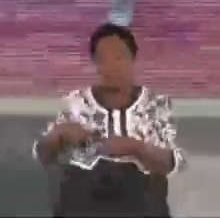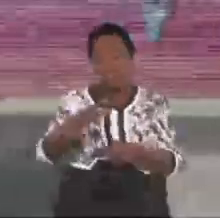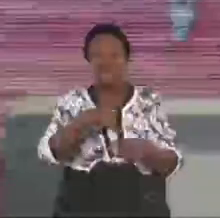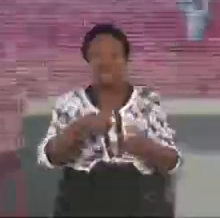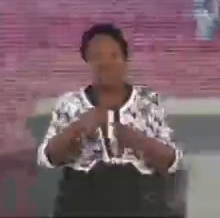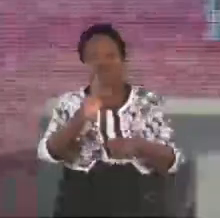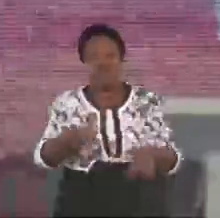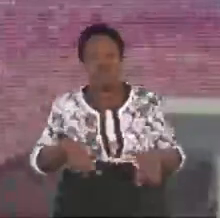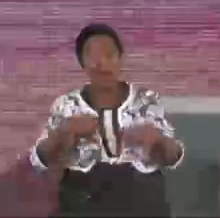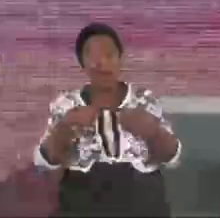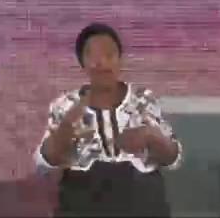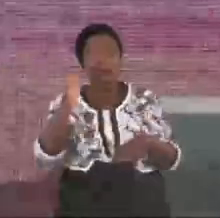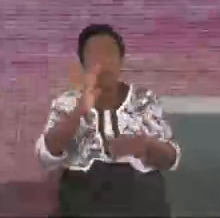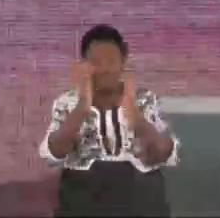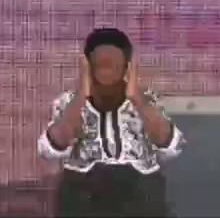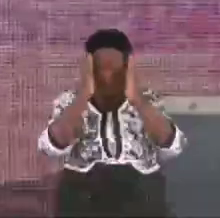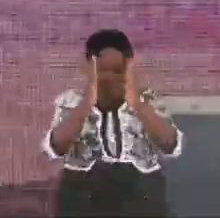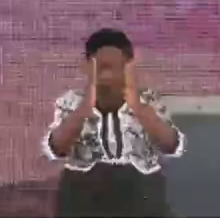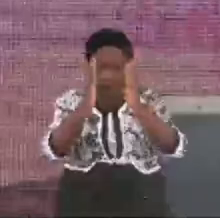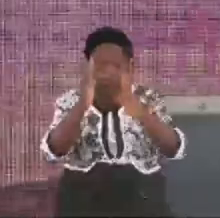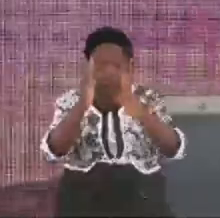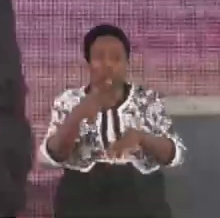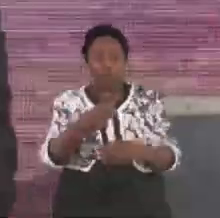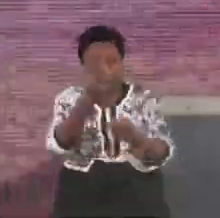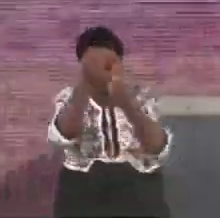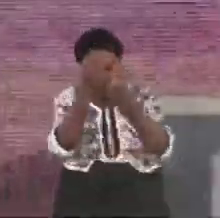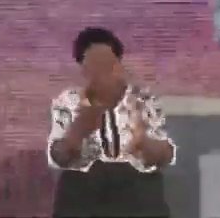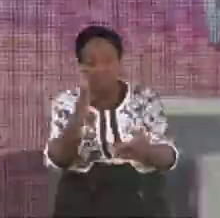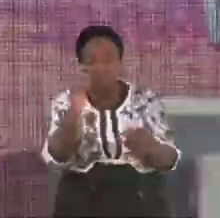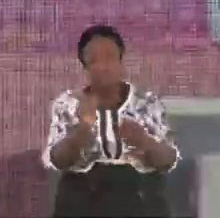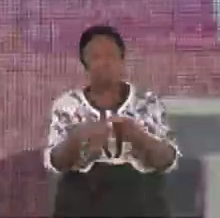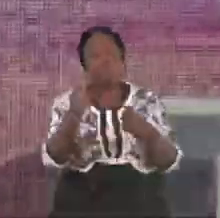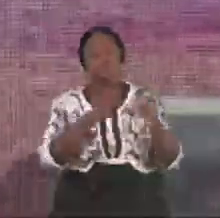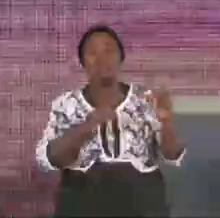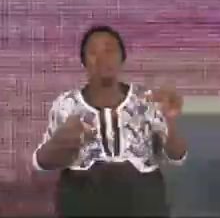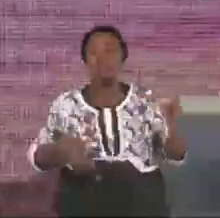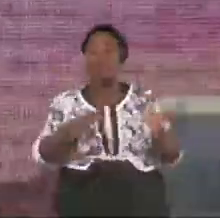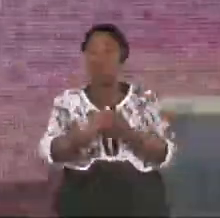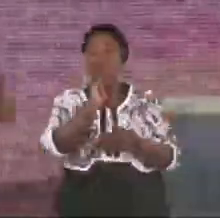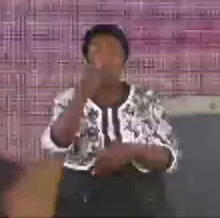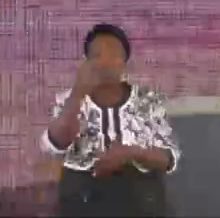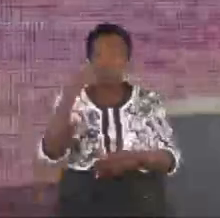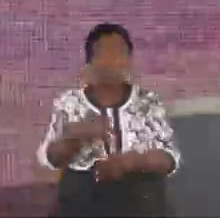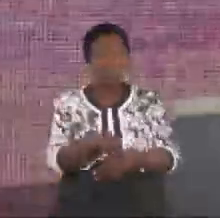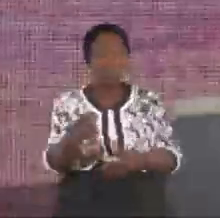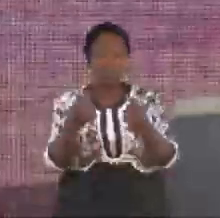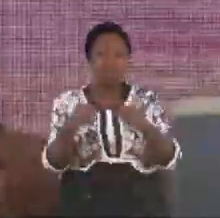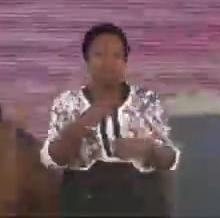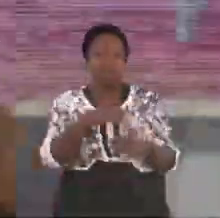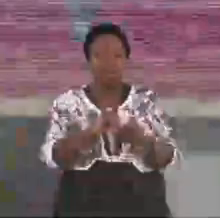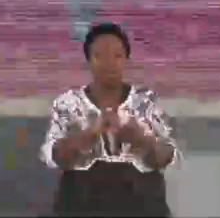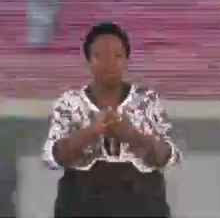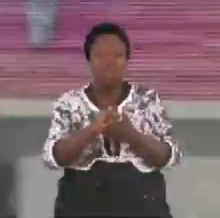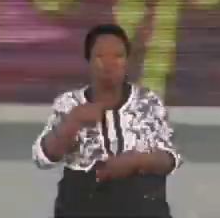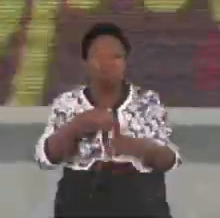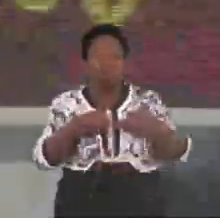pensée et ta vie doit être concentrée sur l'obéissance au Seigneur. C'est pourquoi il est venu et c'est pourquoi nous